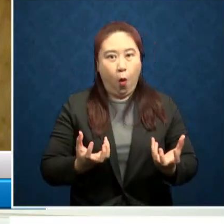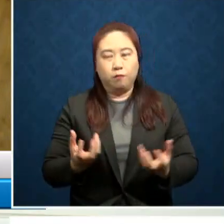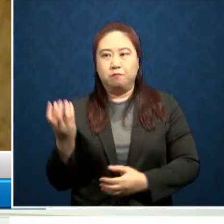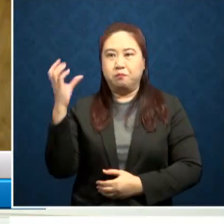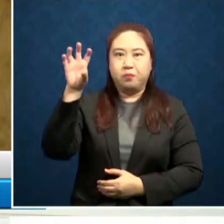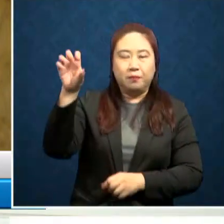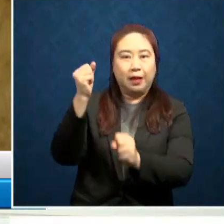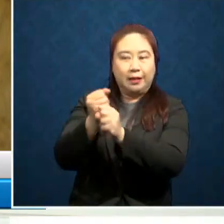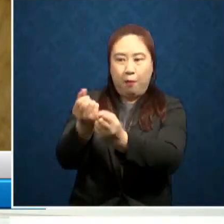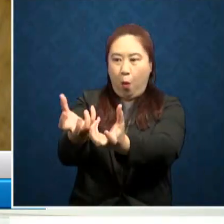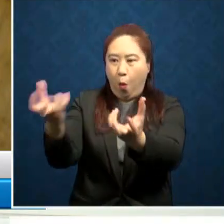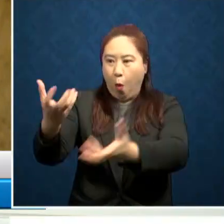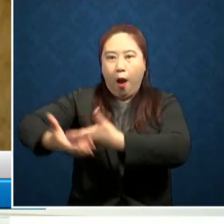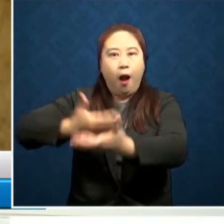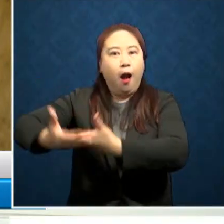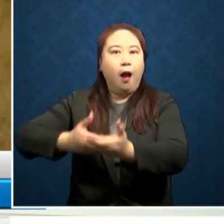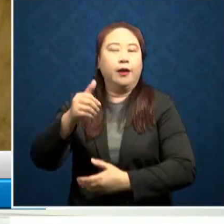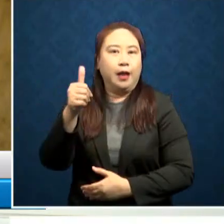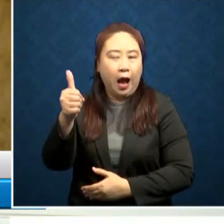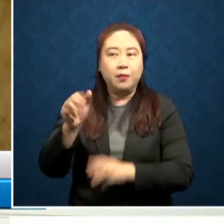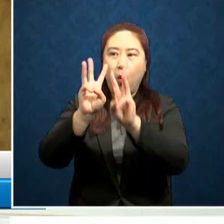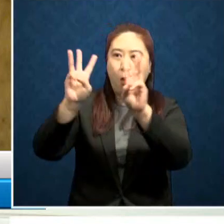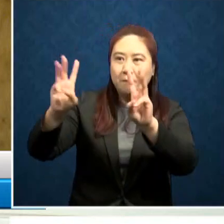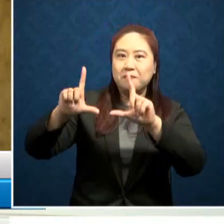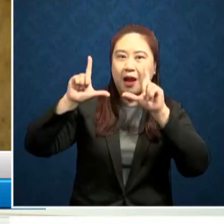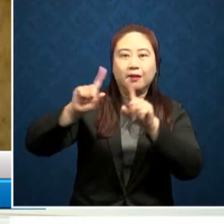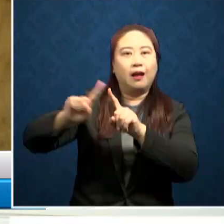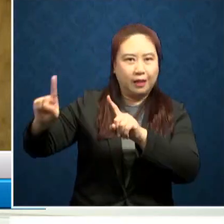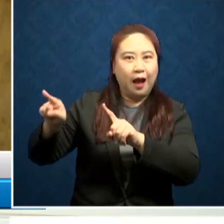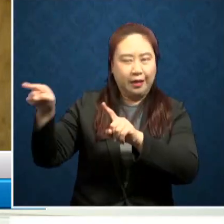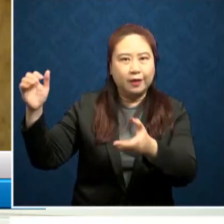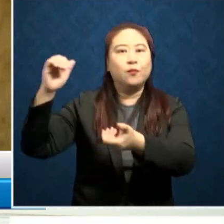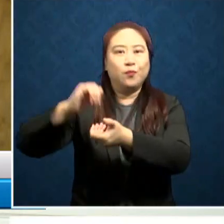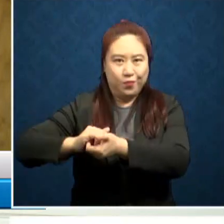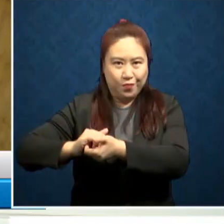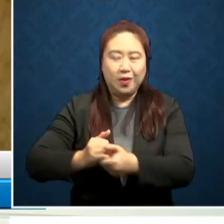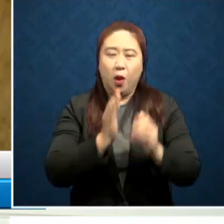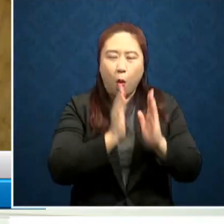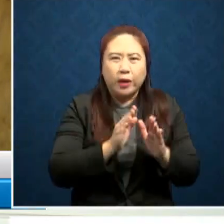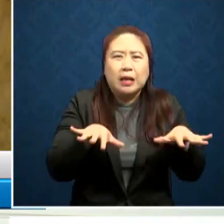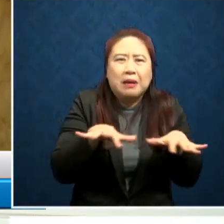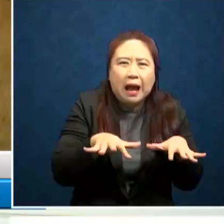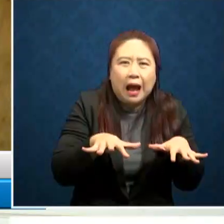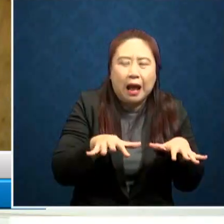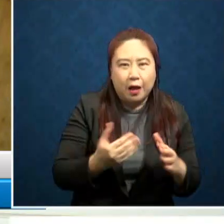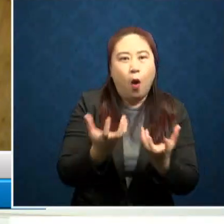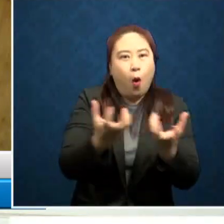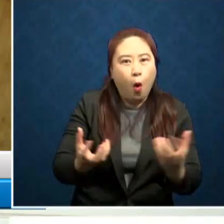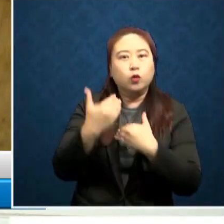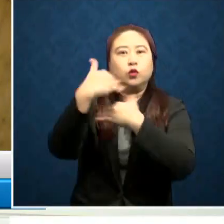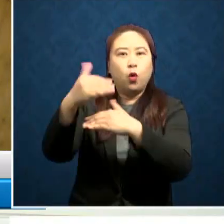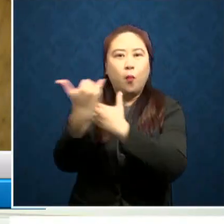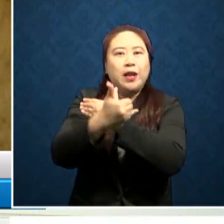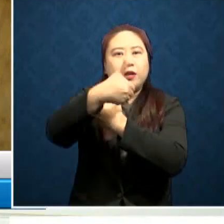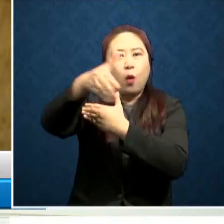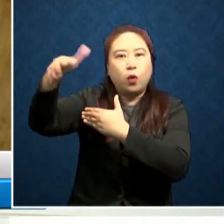MOUกับ Alibabaแล้วก็ Amazonเพื่อให้คนตัวเล็กเนี่ยสามารถที่จะมีที่ยืนในเวทีโลกนะครับแล้วก็ในมุมที่